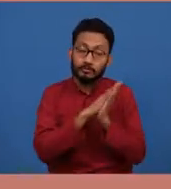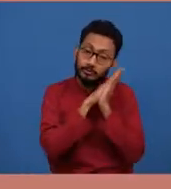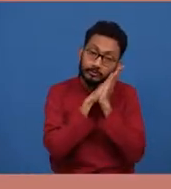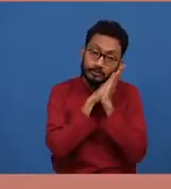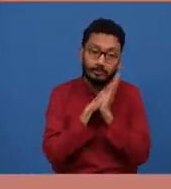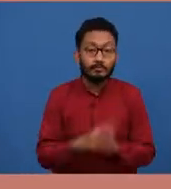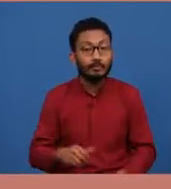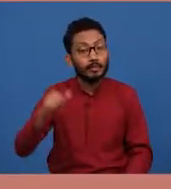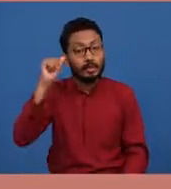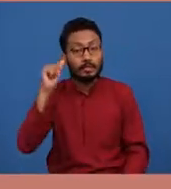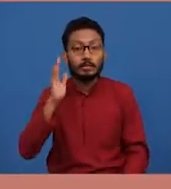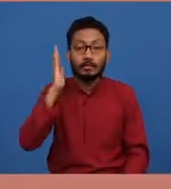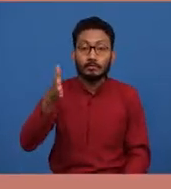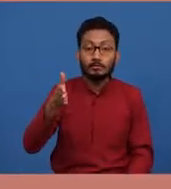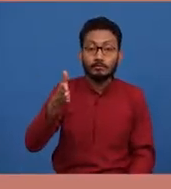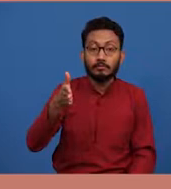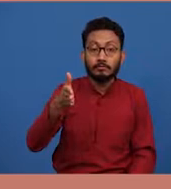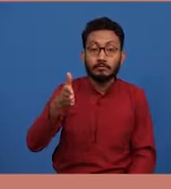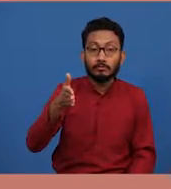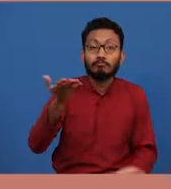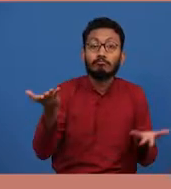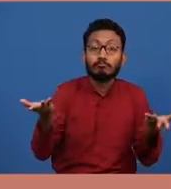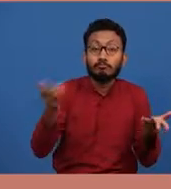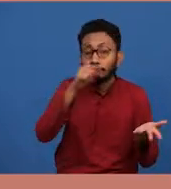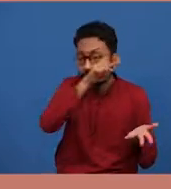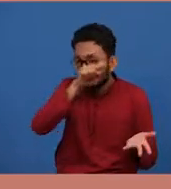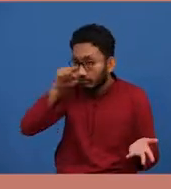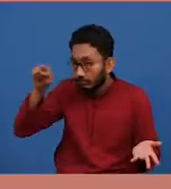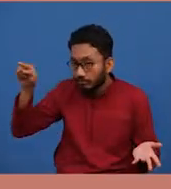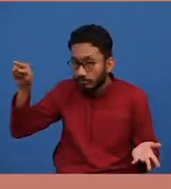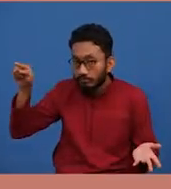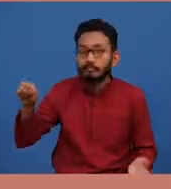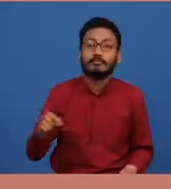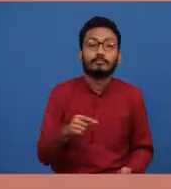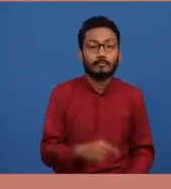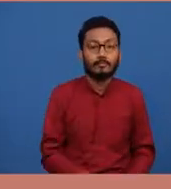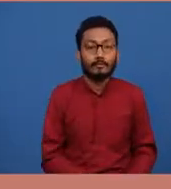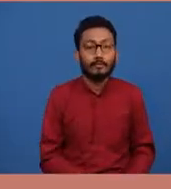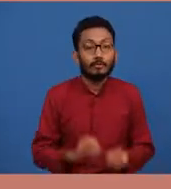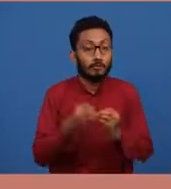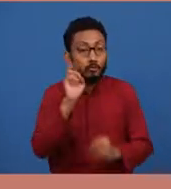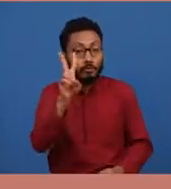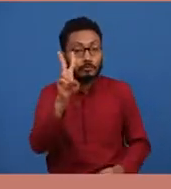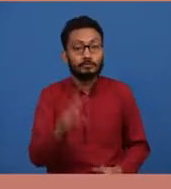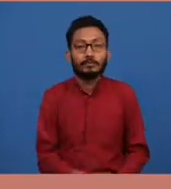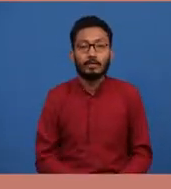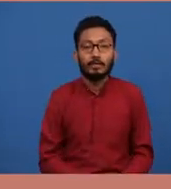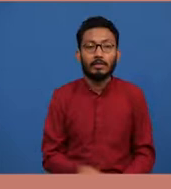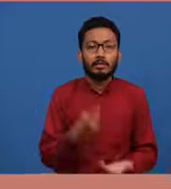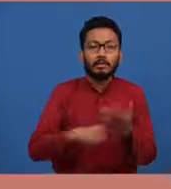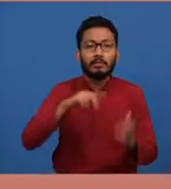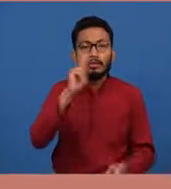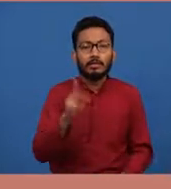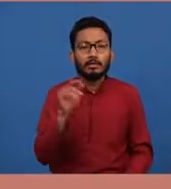akan bersihkan ruangan kosong. Soalan kedua, apakah